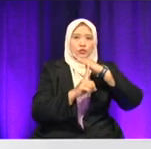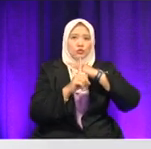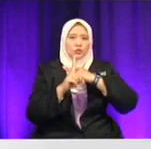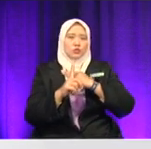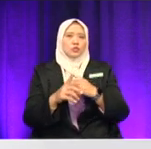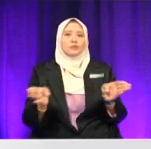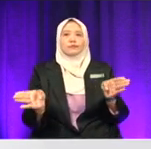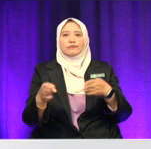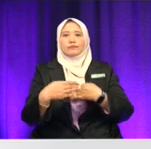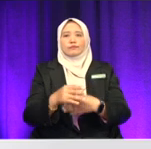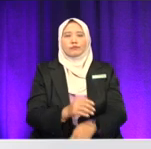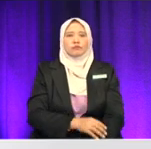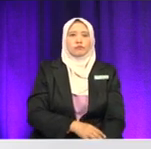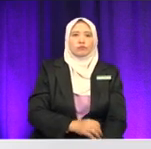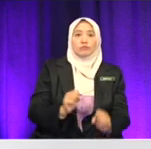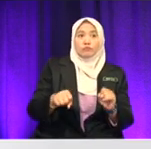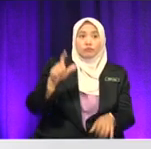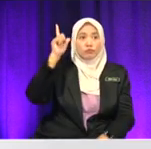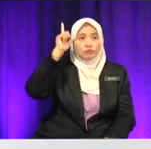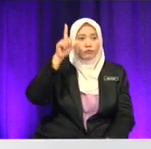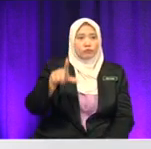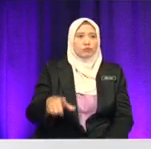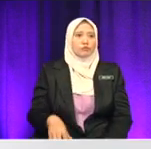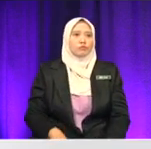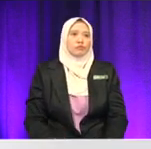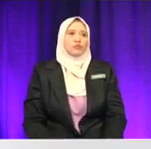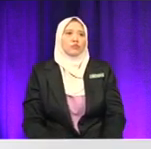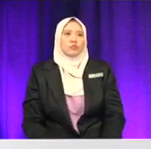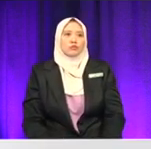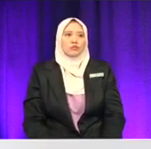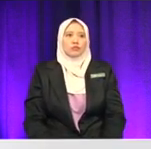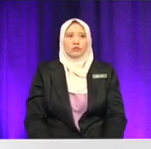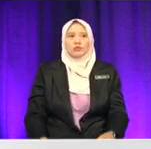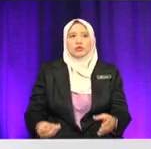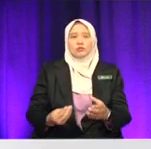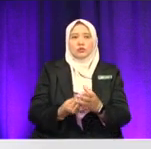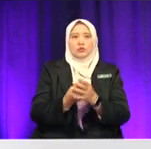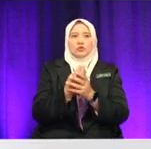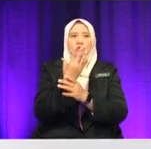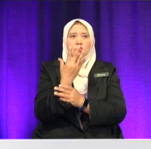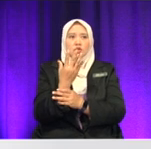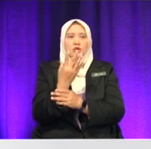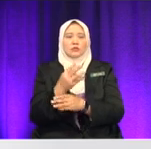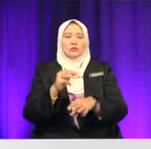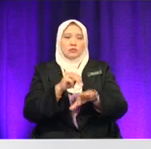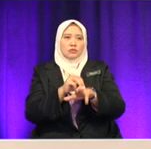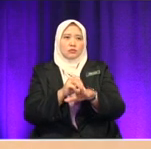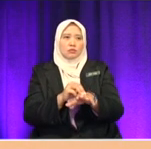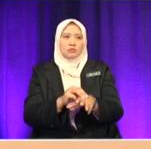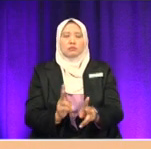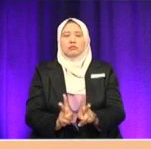kepada pemerhatian ini? Kesimpulannya, pertumbuhan mikroorganisma paling pesat pada suhu bilik.